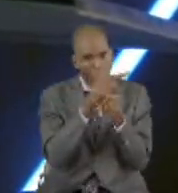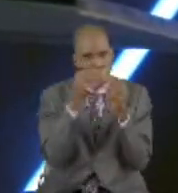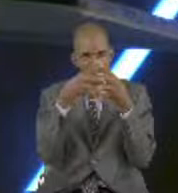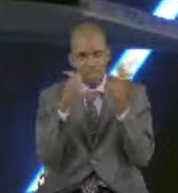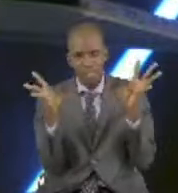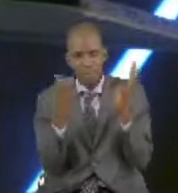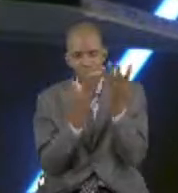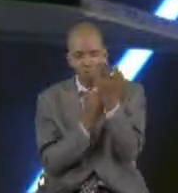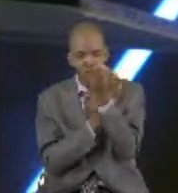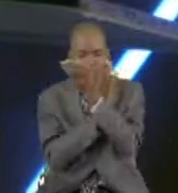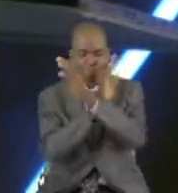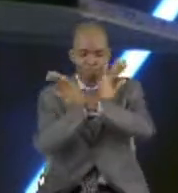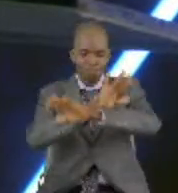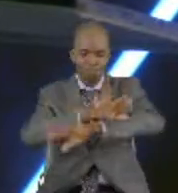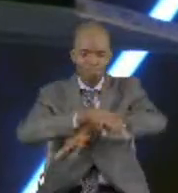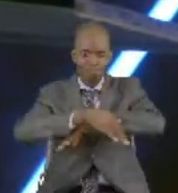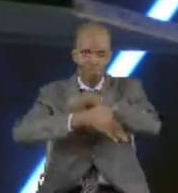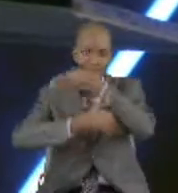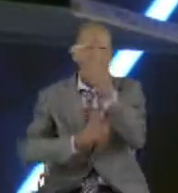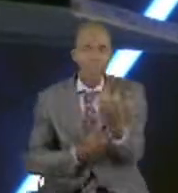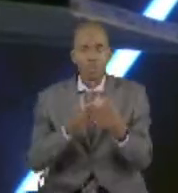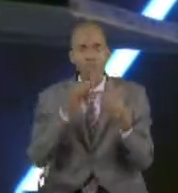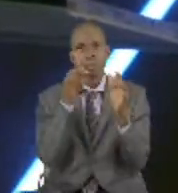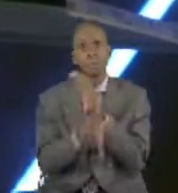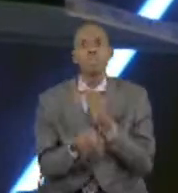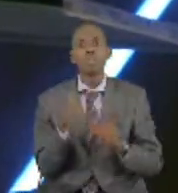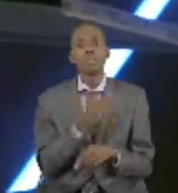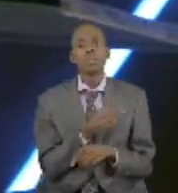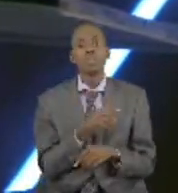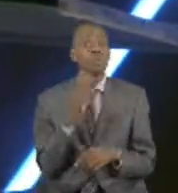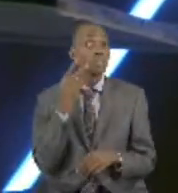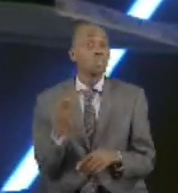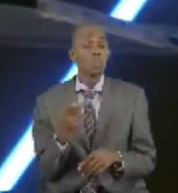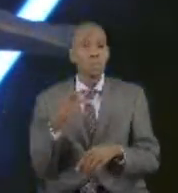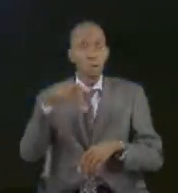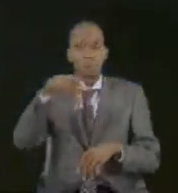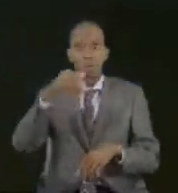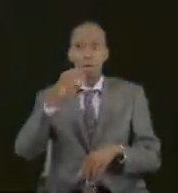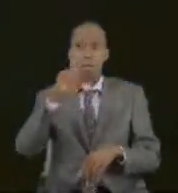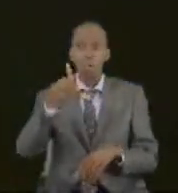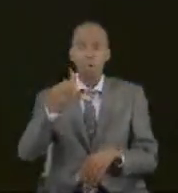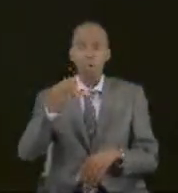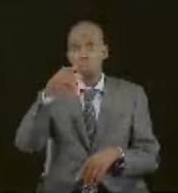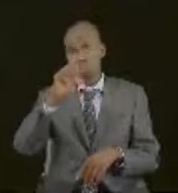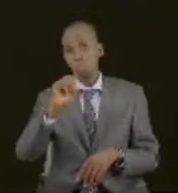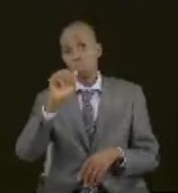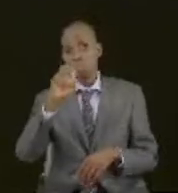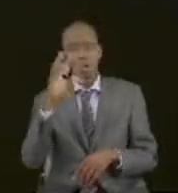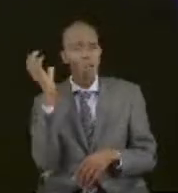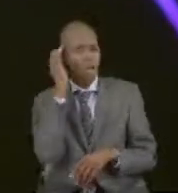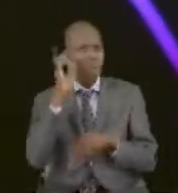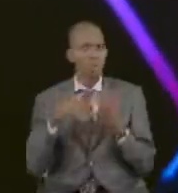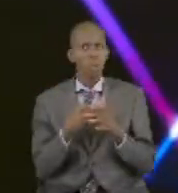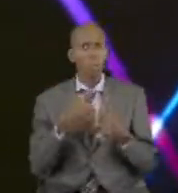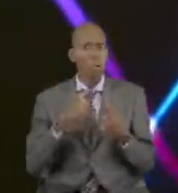lui ôter la vie. Bien que la persécution a surgi jusqu'à ce niveau, il n'avait pas peur pour dire, ah, regarde ce que les